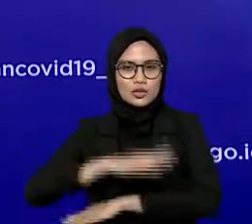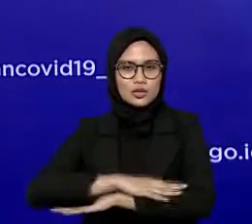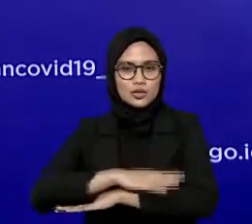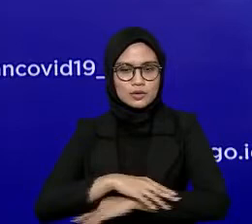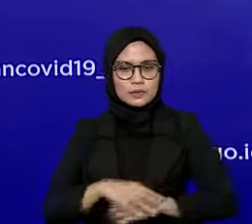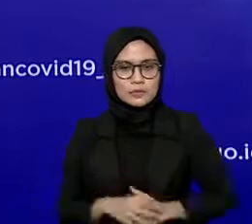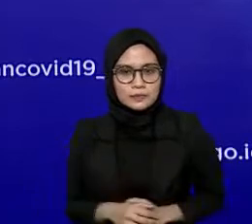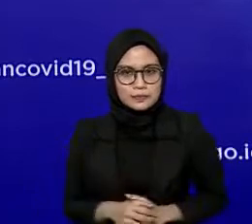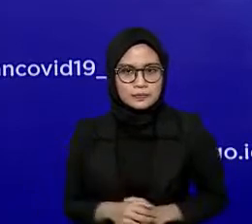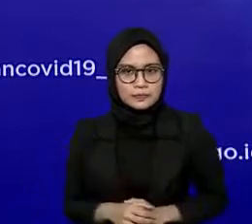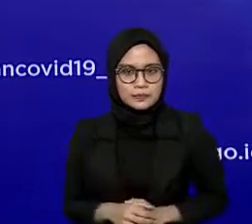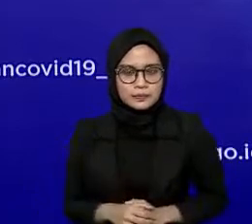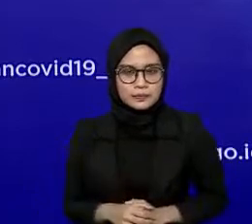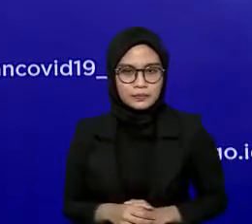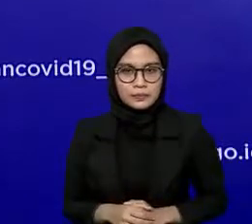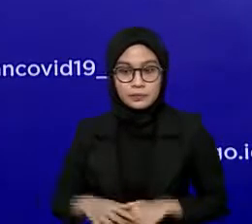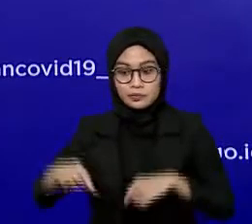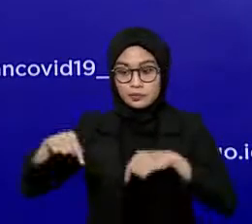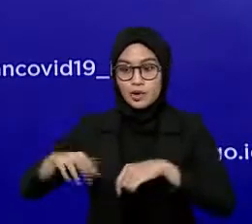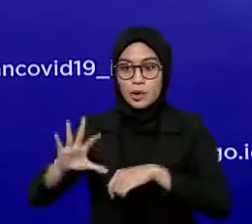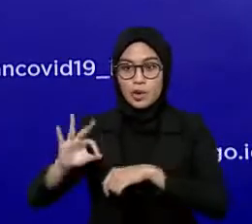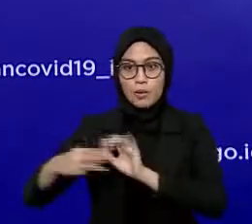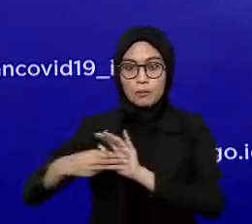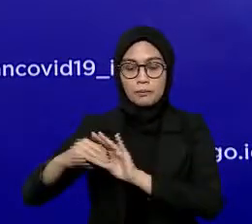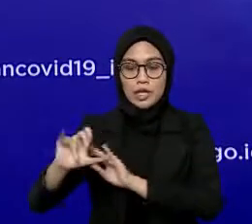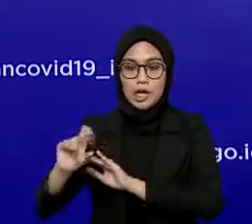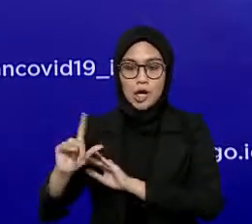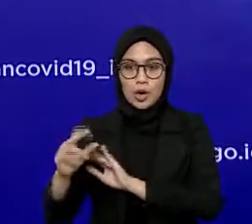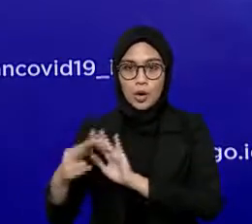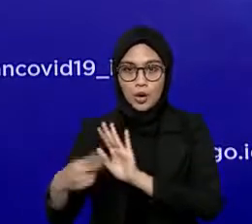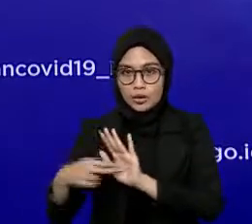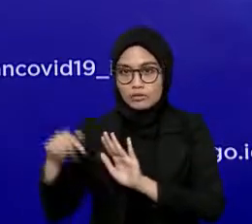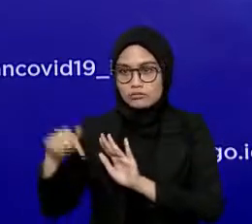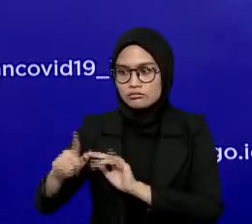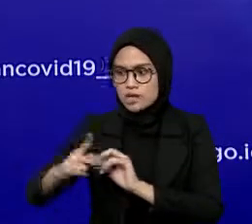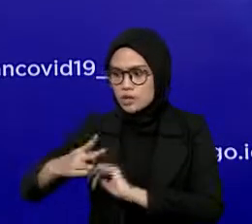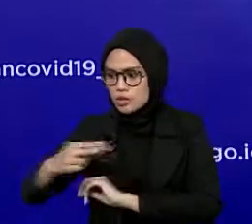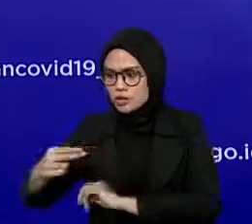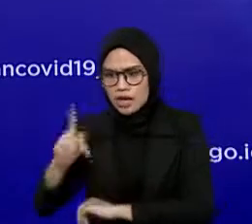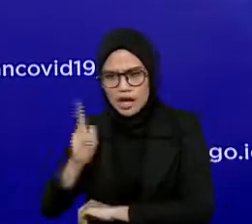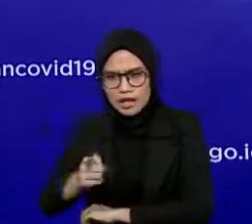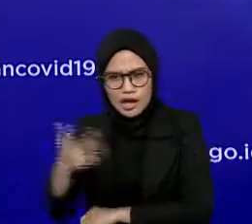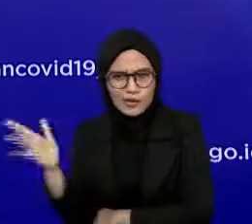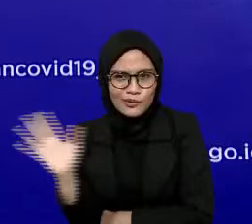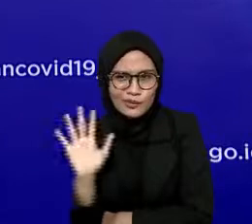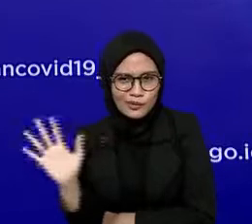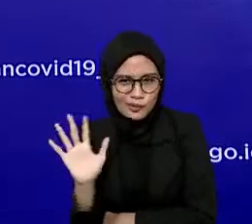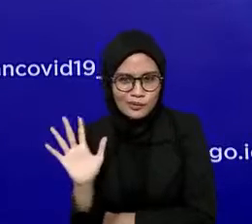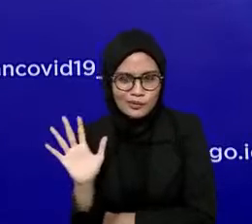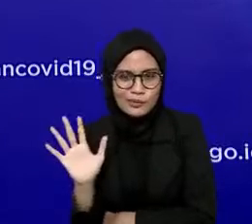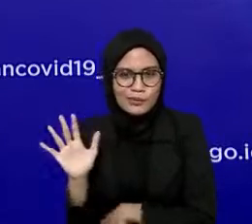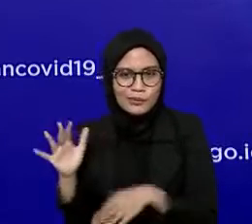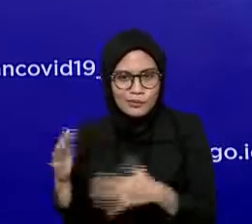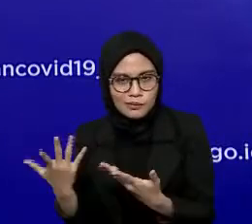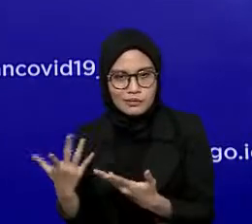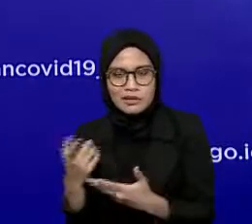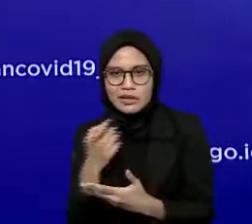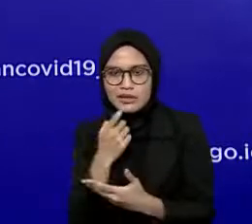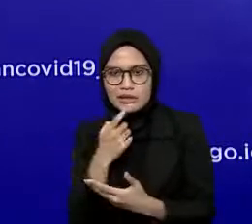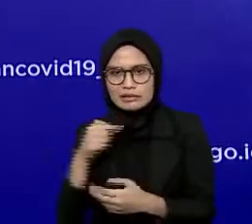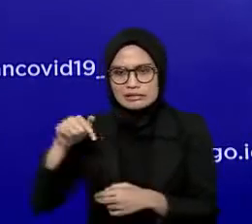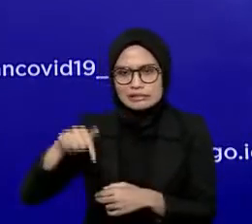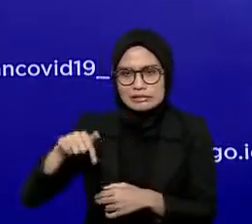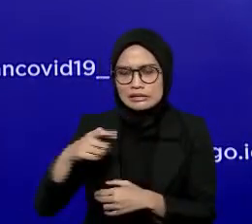COVID-19 akibat penularan varian Omikron saat ini benar-benar belum ada di Indonesia? Lalu seperti apa perkembangan genome sequencing